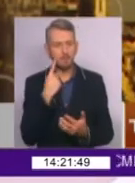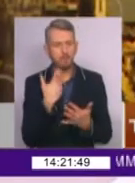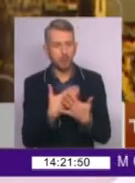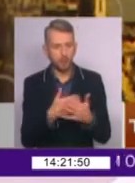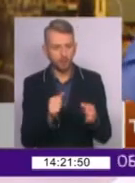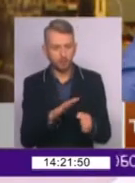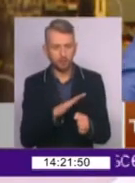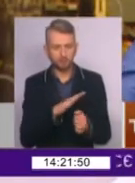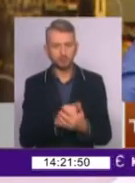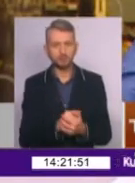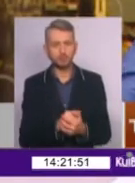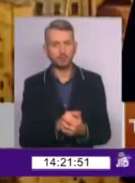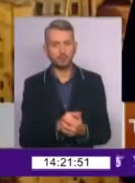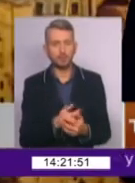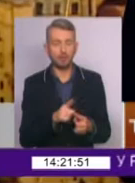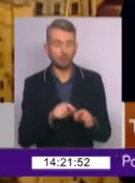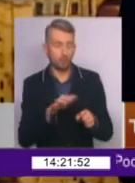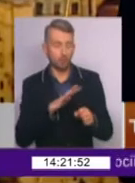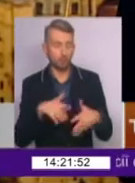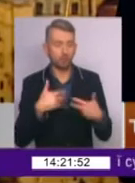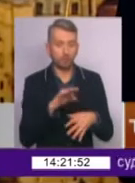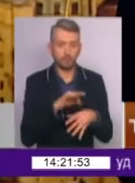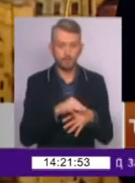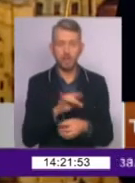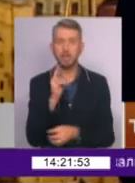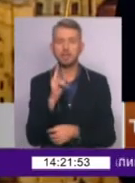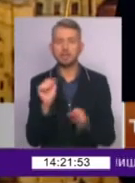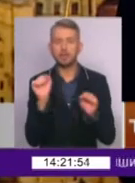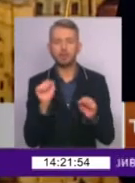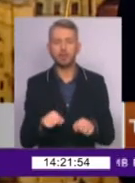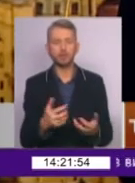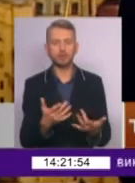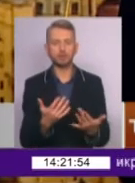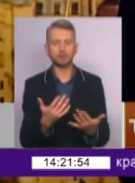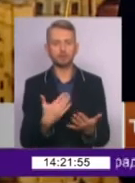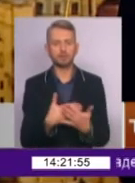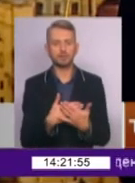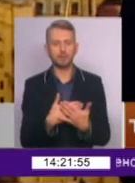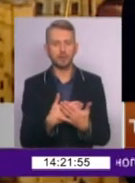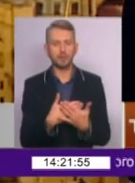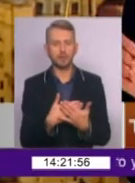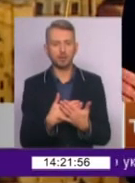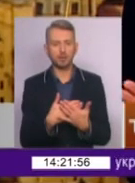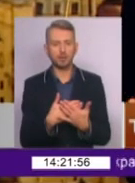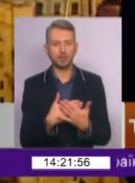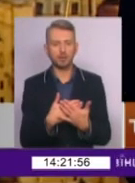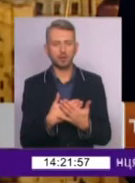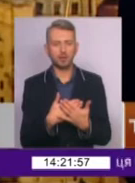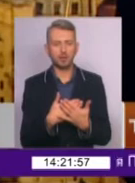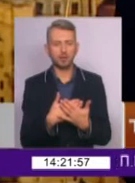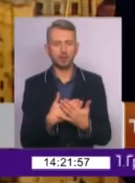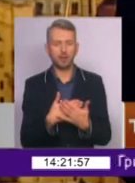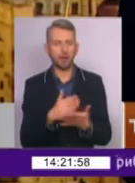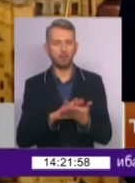виникнути. Це один із менінгіальних симптомів. Дитина може набувати навіть такої вигнутої, закинутої головою